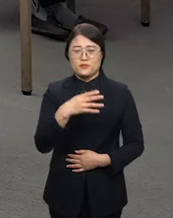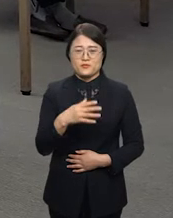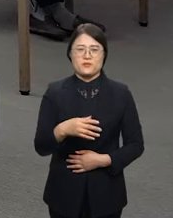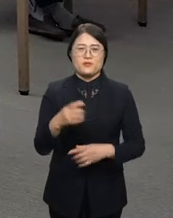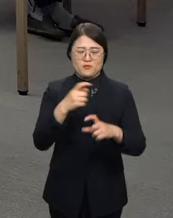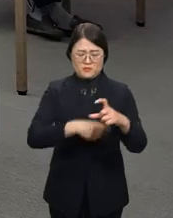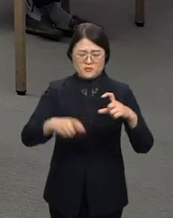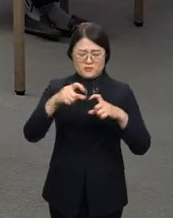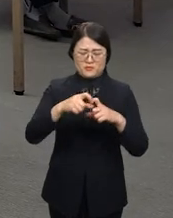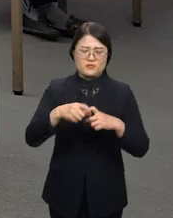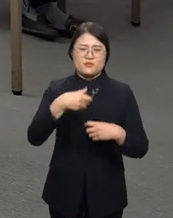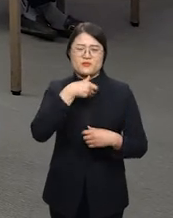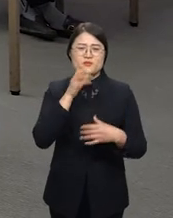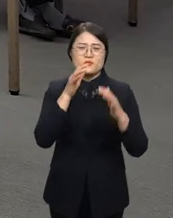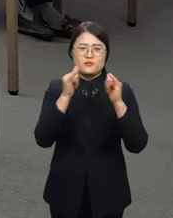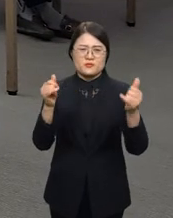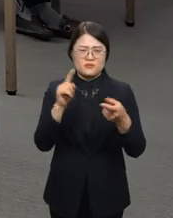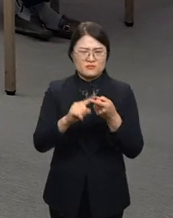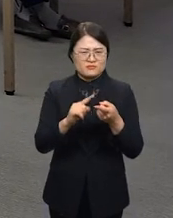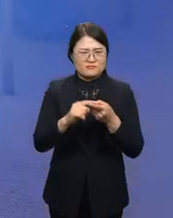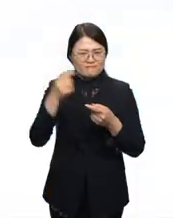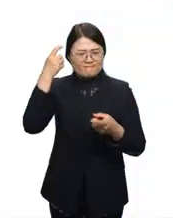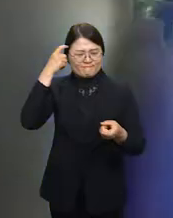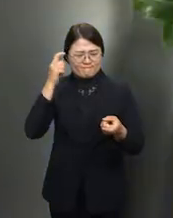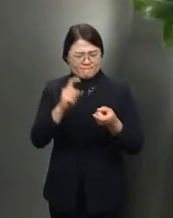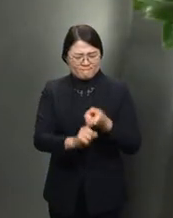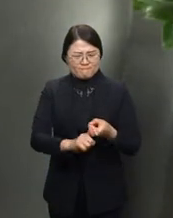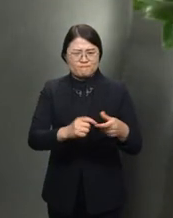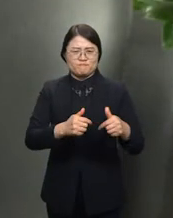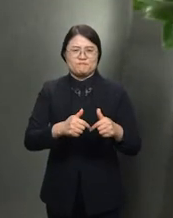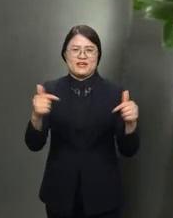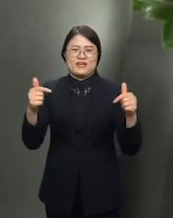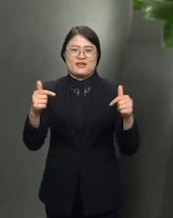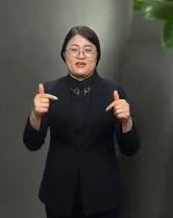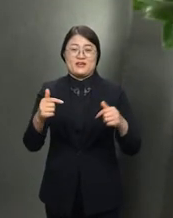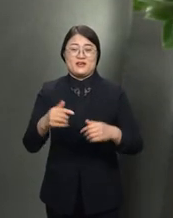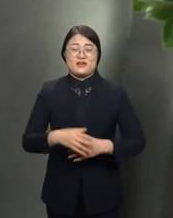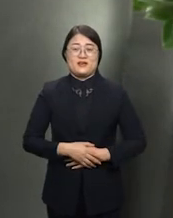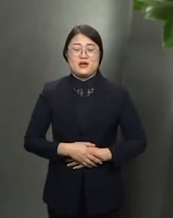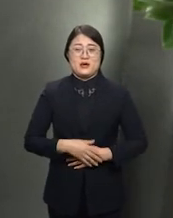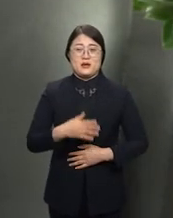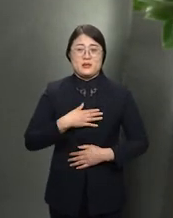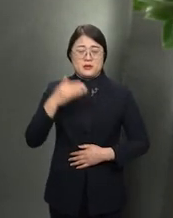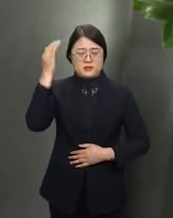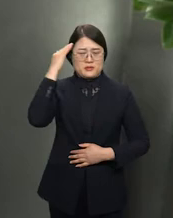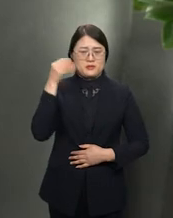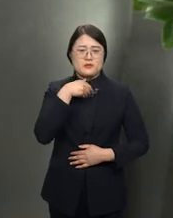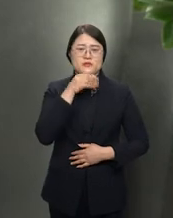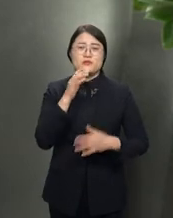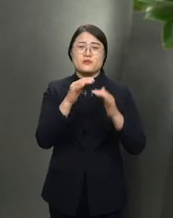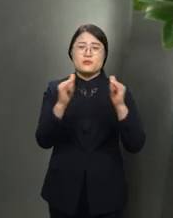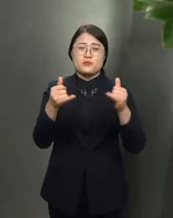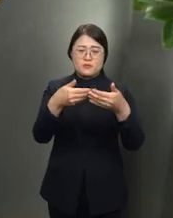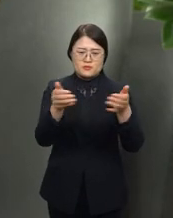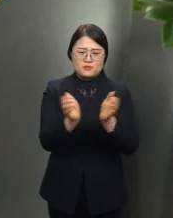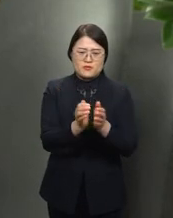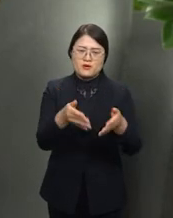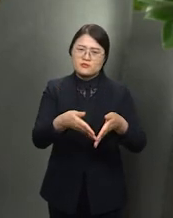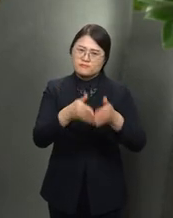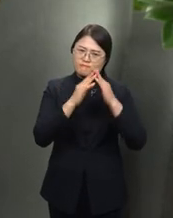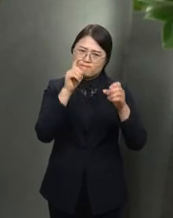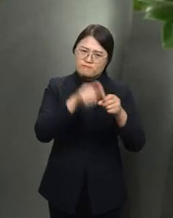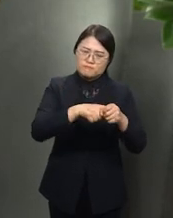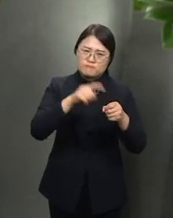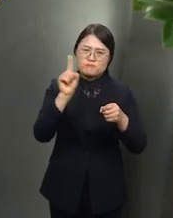대한 관심을 갖게 되었습니다. 예, 우리 대한노인회 설립 목적이 첫째로